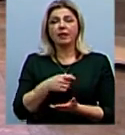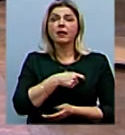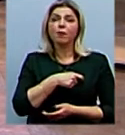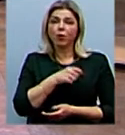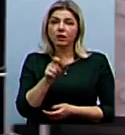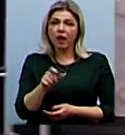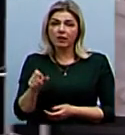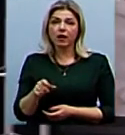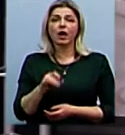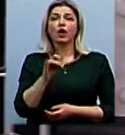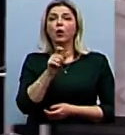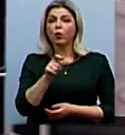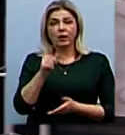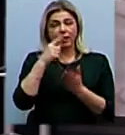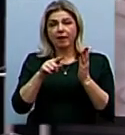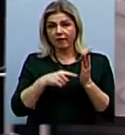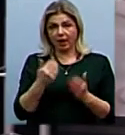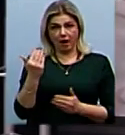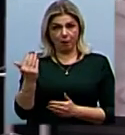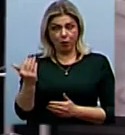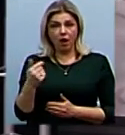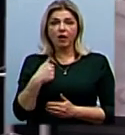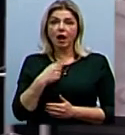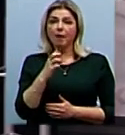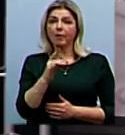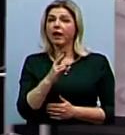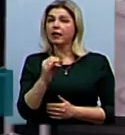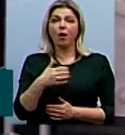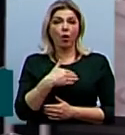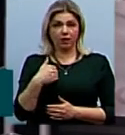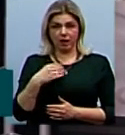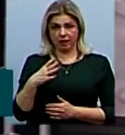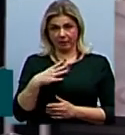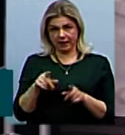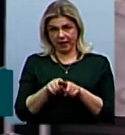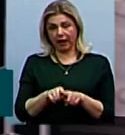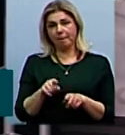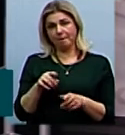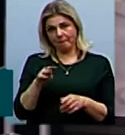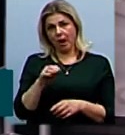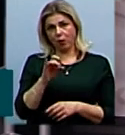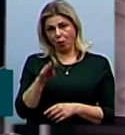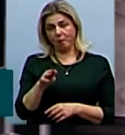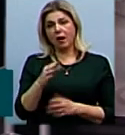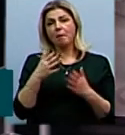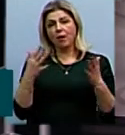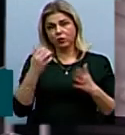Депутати і люди не вірять йому. Я б не хотіла бути таким мером, чесно вам говорю. Спасибо вам